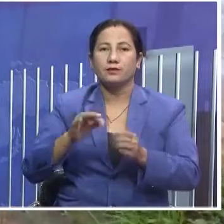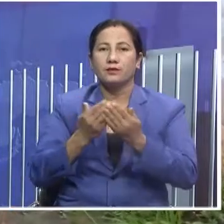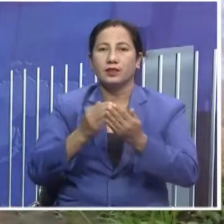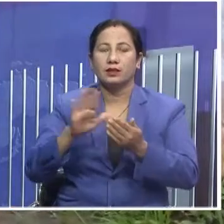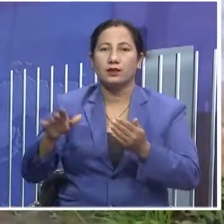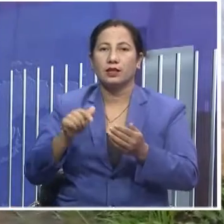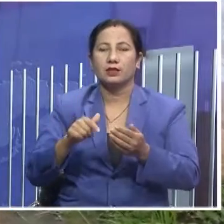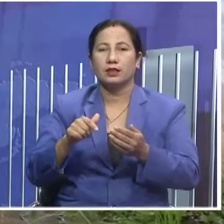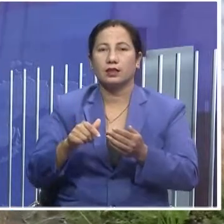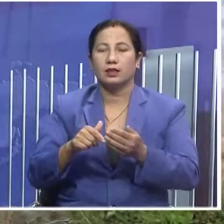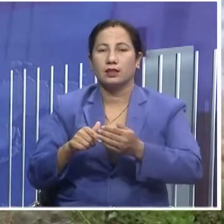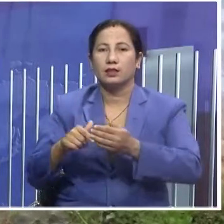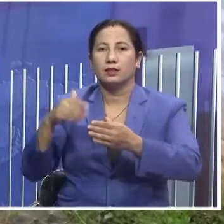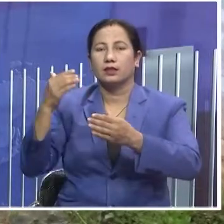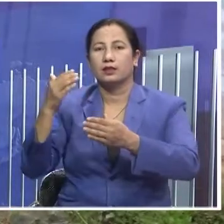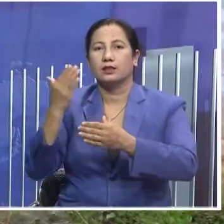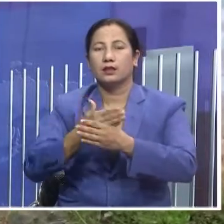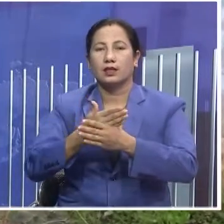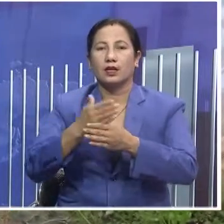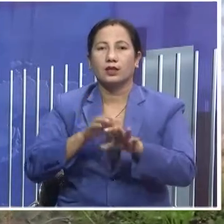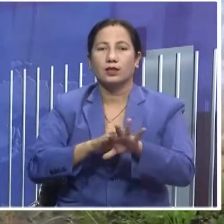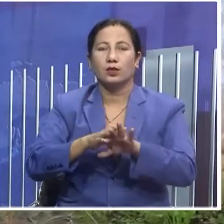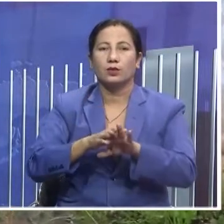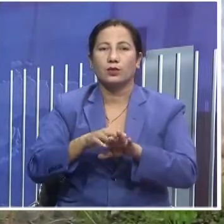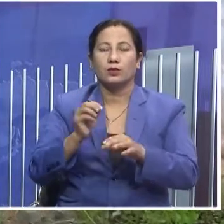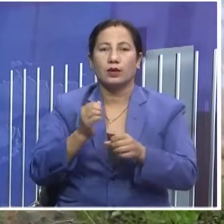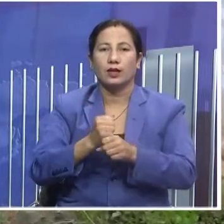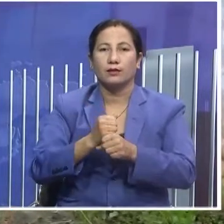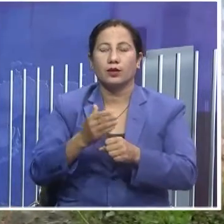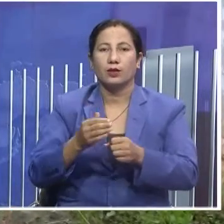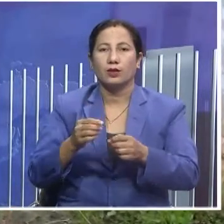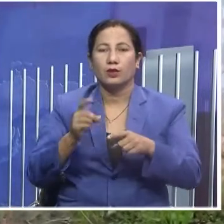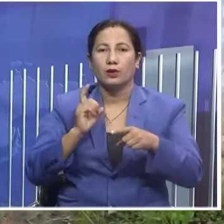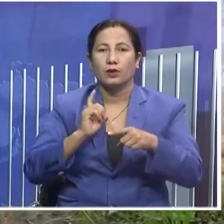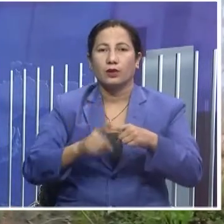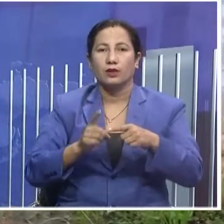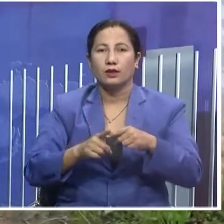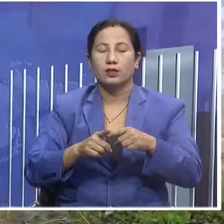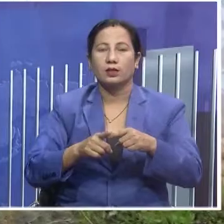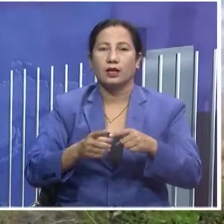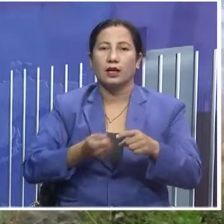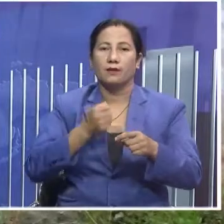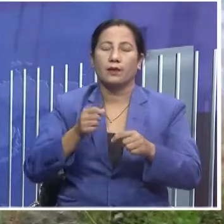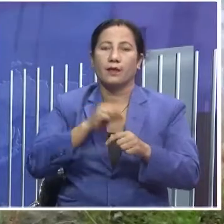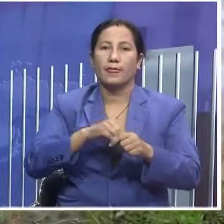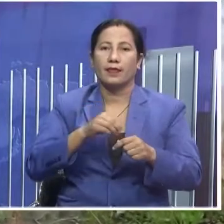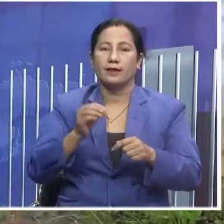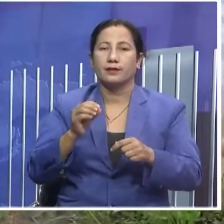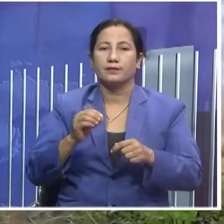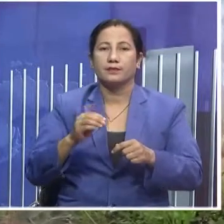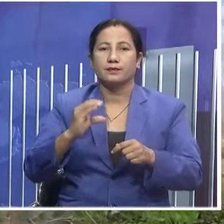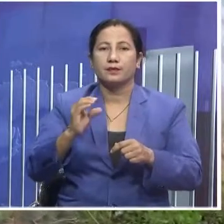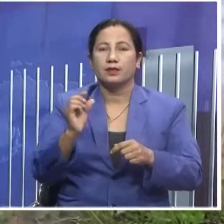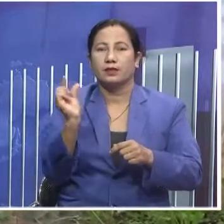यस्तै बारीहरूमा पास आउट भइसकेपछि काम गरेको देखाउन चाहन्छौँ। त्यसको लागि पनि हामीले कमाउँदै पढ्दै शीर्षक अन्तर्गत ऋण दिएर उसलाई जसरी तसरी